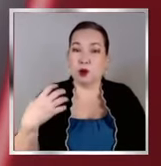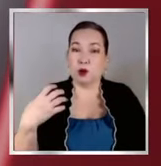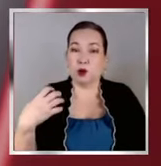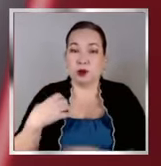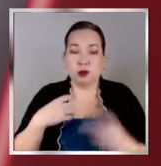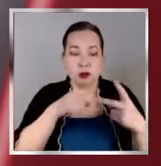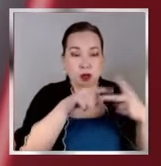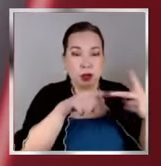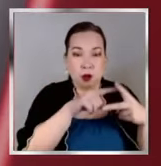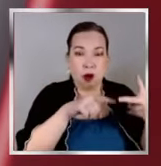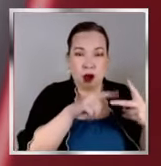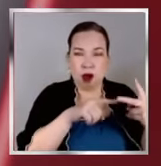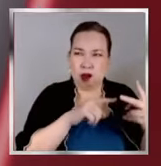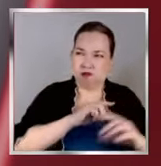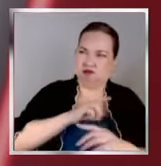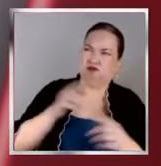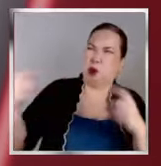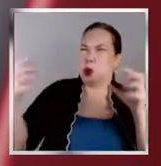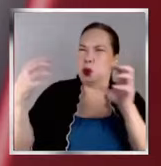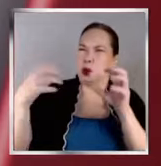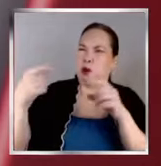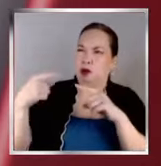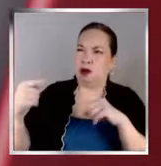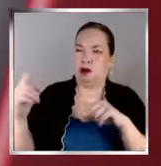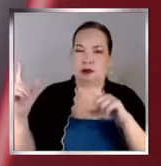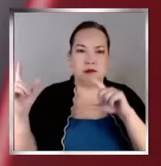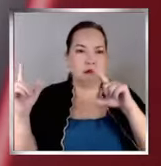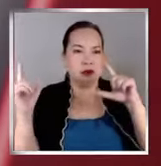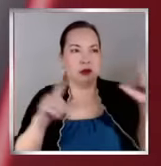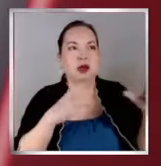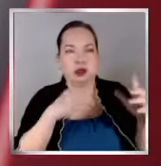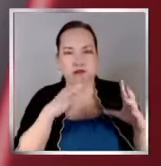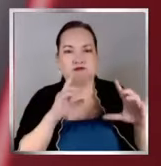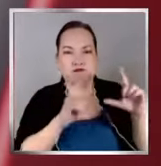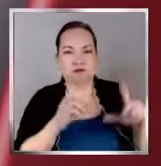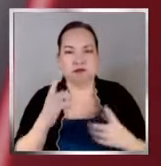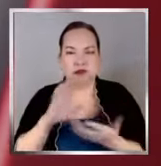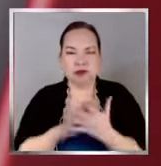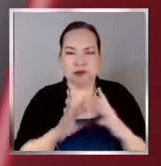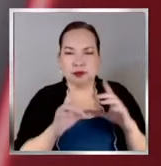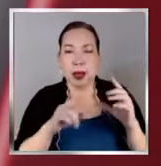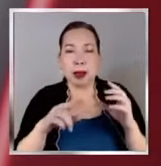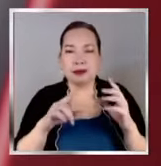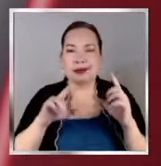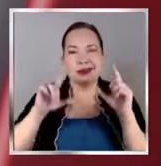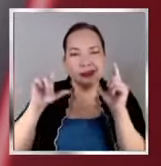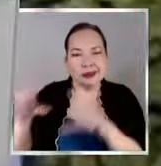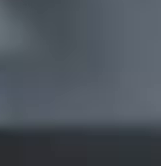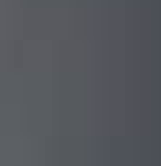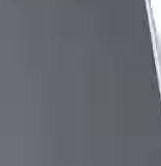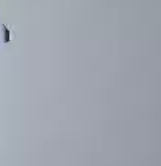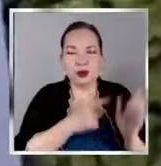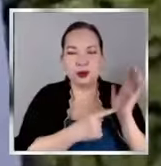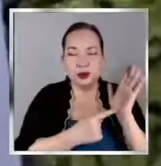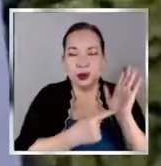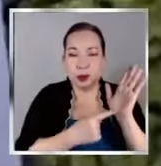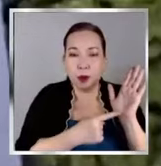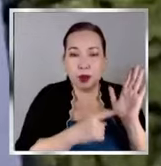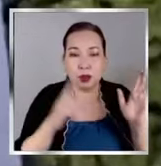siya ay kabilang sa mga naging mukha ng extrajudicial killings. Nakatutok si Sandra Aguinaldo.